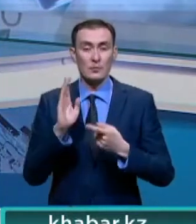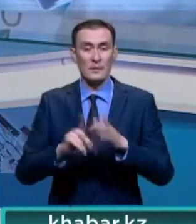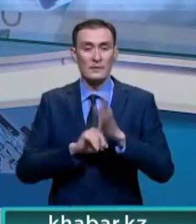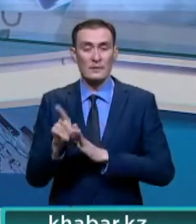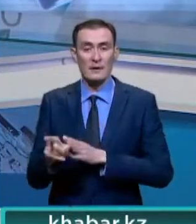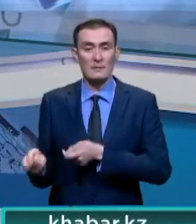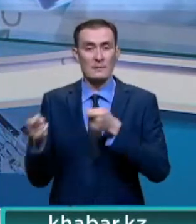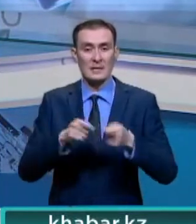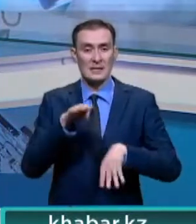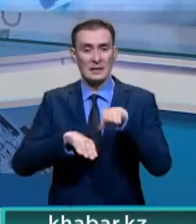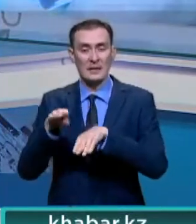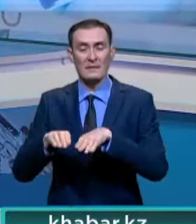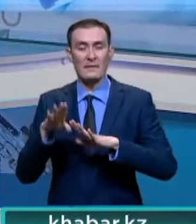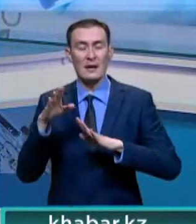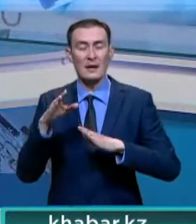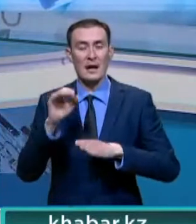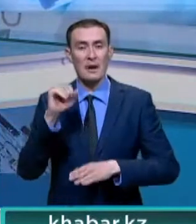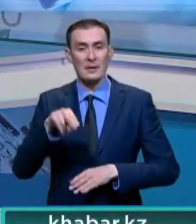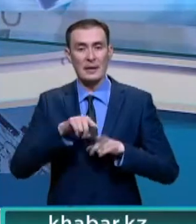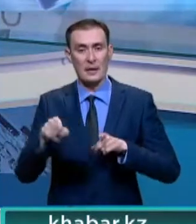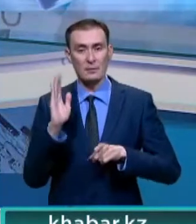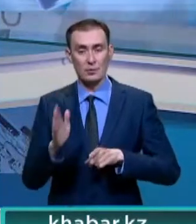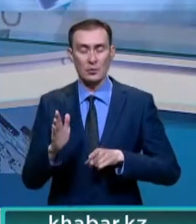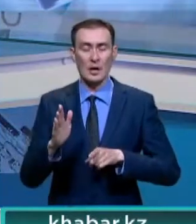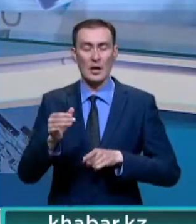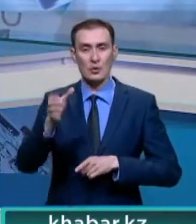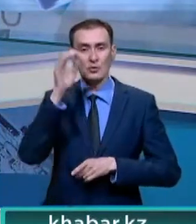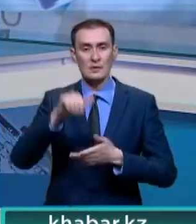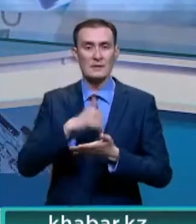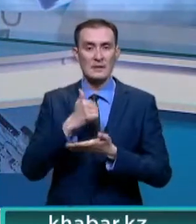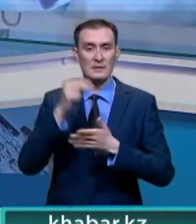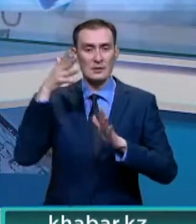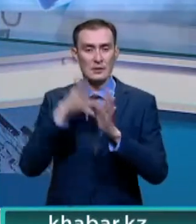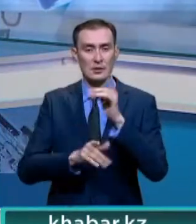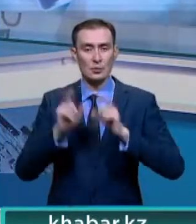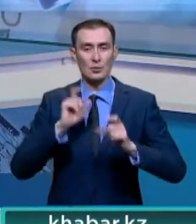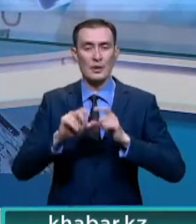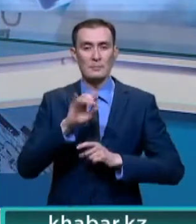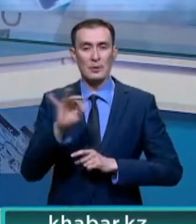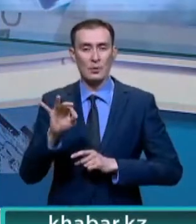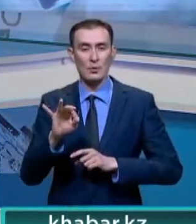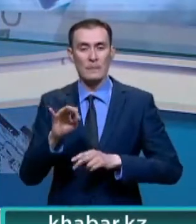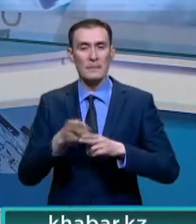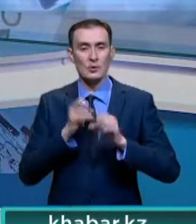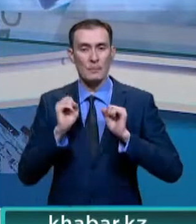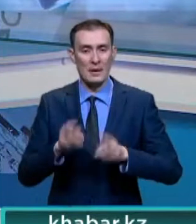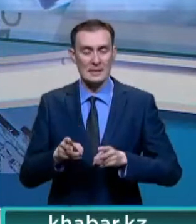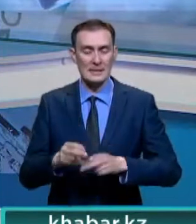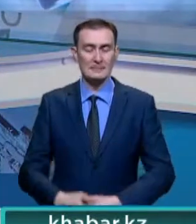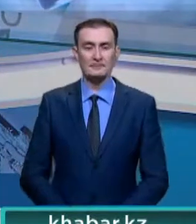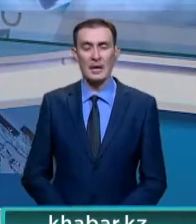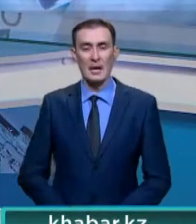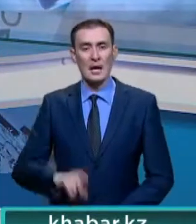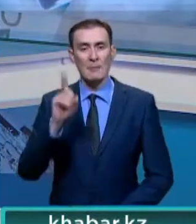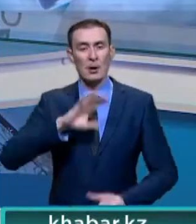СК «Фармация» в конце апреля. Ее выпустят на базе научно-исследовательского института биологической безопасности.